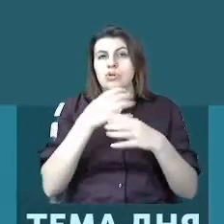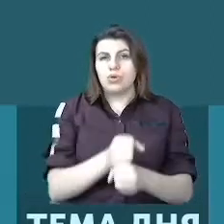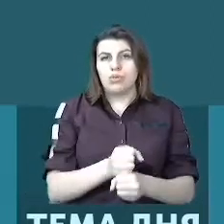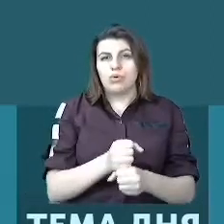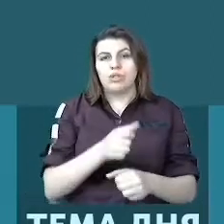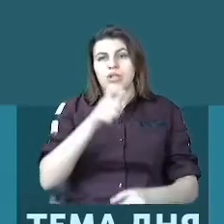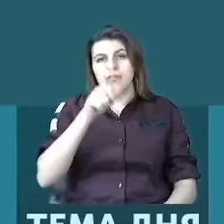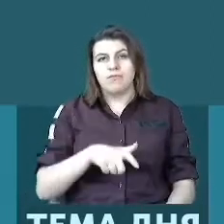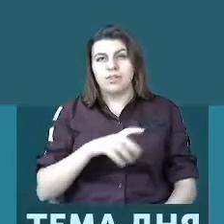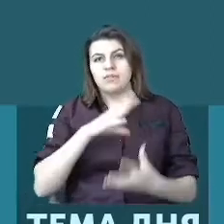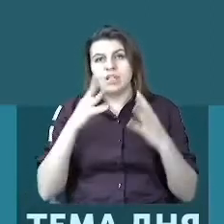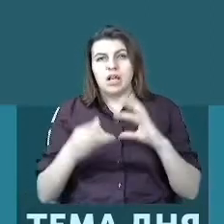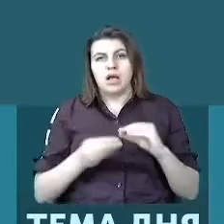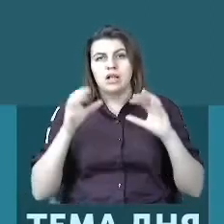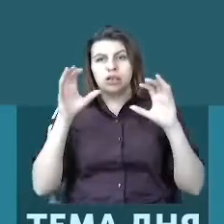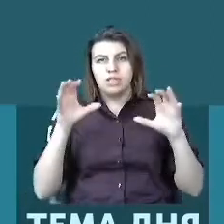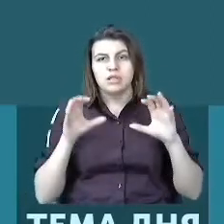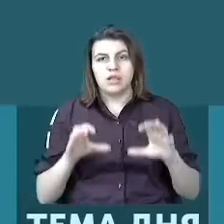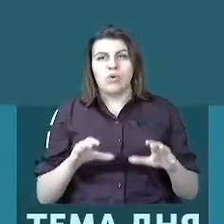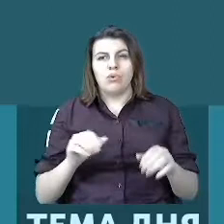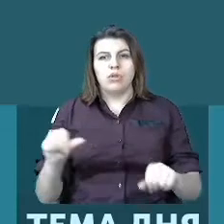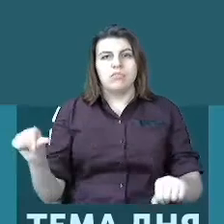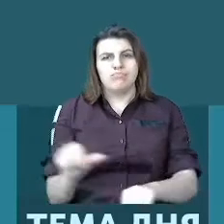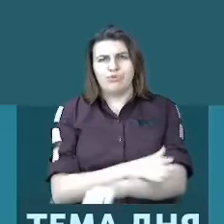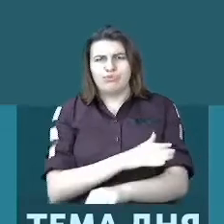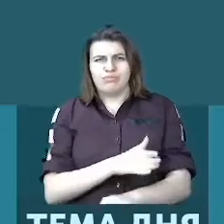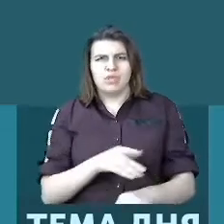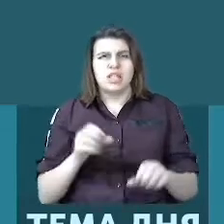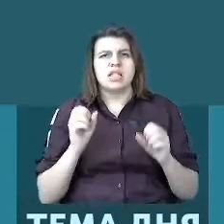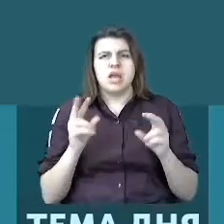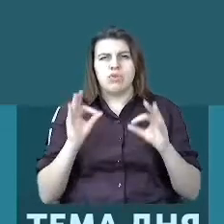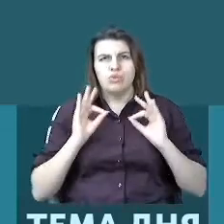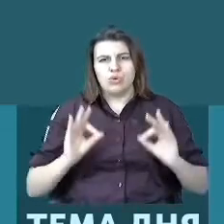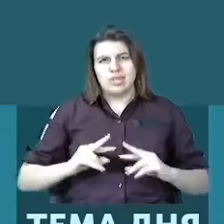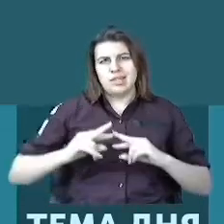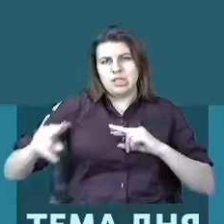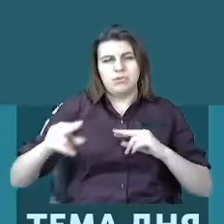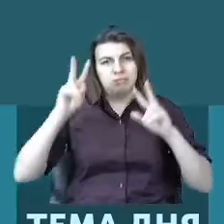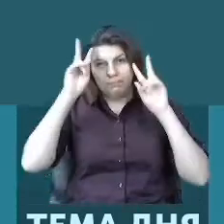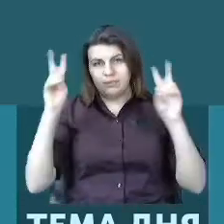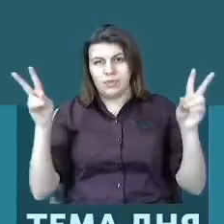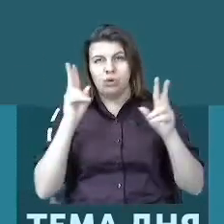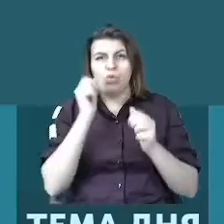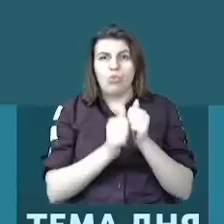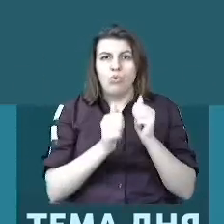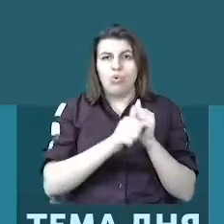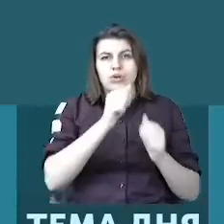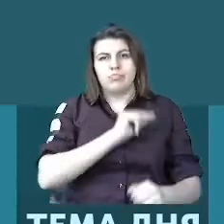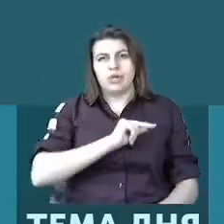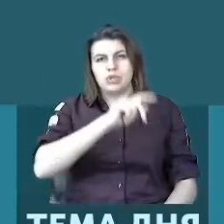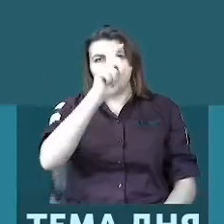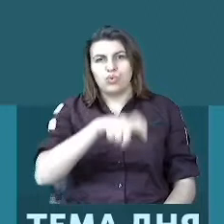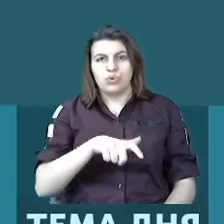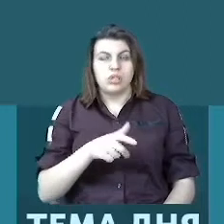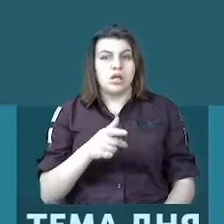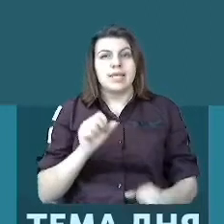взагалі-то закони ми так досконально, як юристи, ми не знаємо, кожний працюючий, розумієте? І захищати себе один